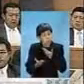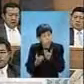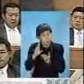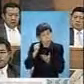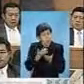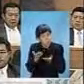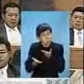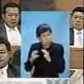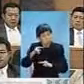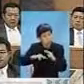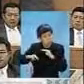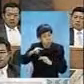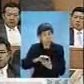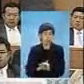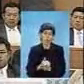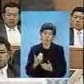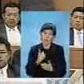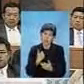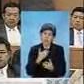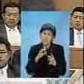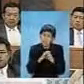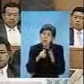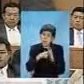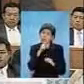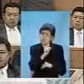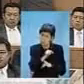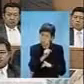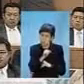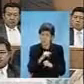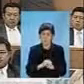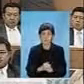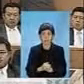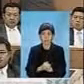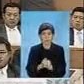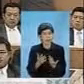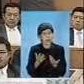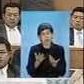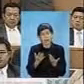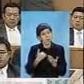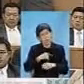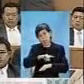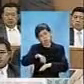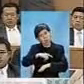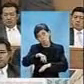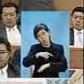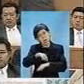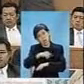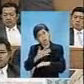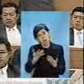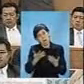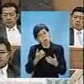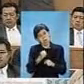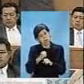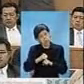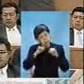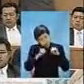ดด้วยเพราะมีเหตุมีที่มาดังกล่าวมันก็ทำให้เราเสียโอกาสในหลายความต